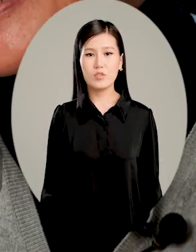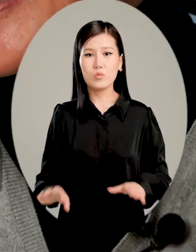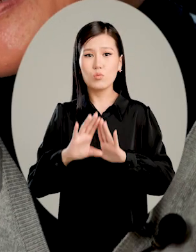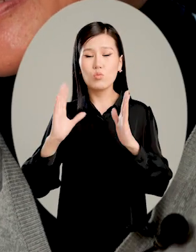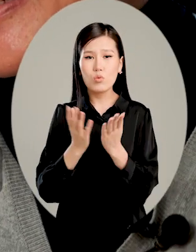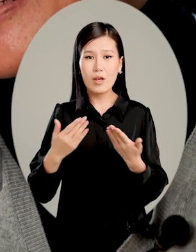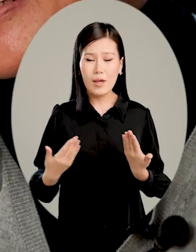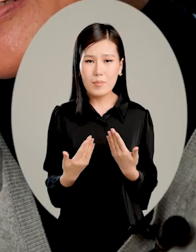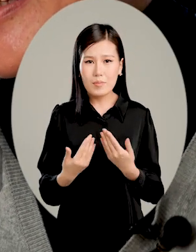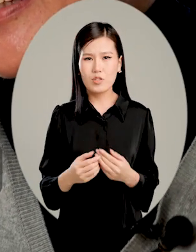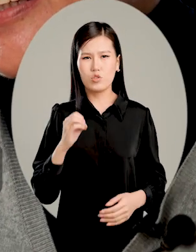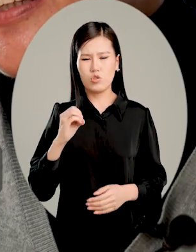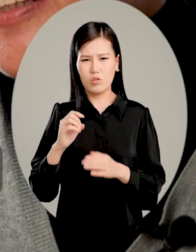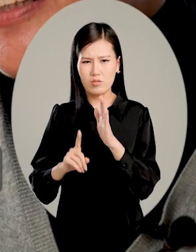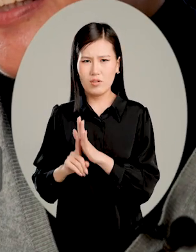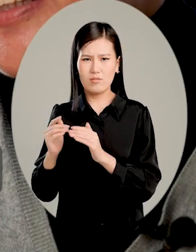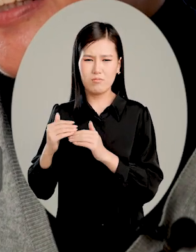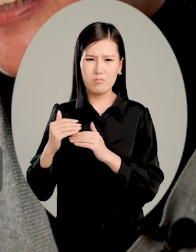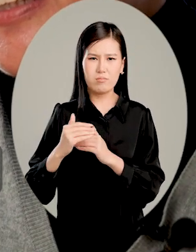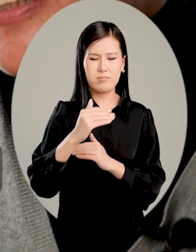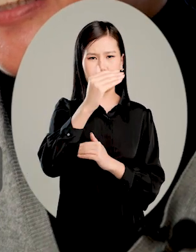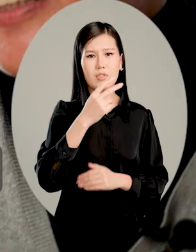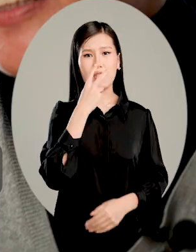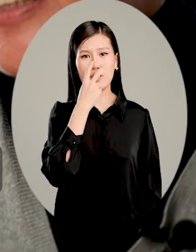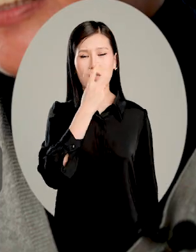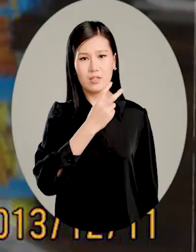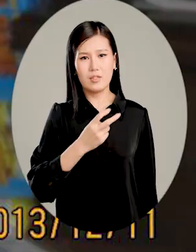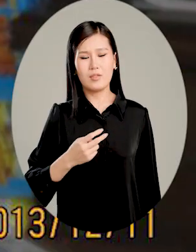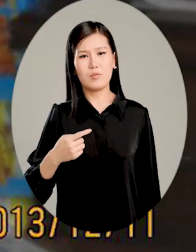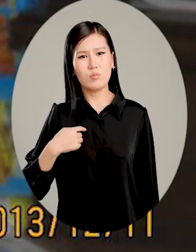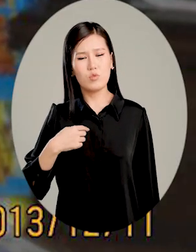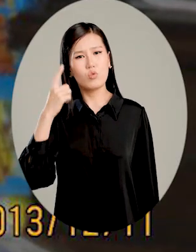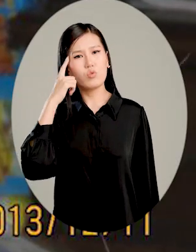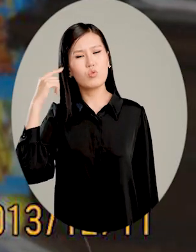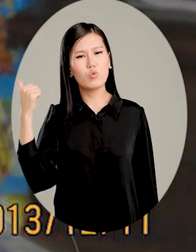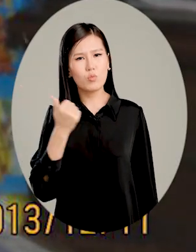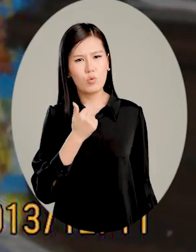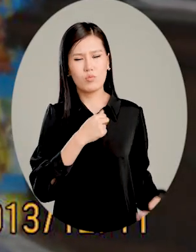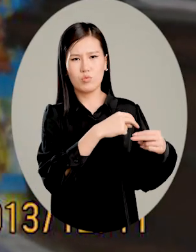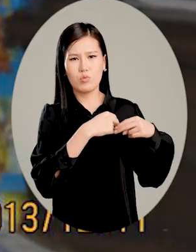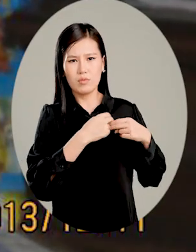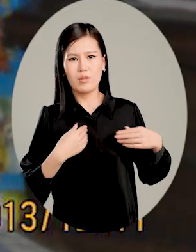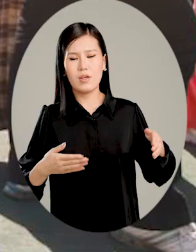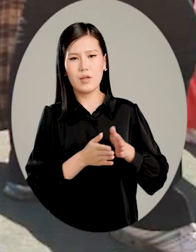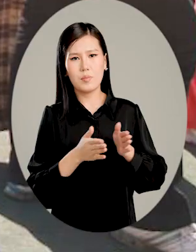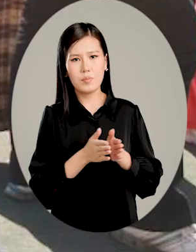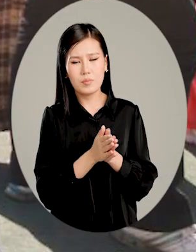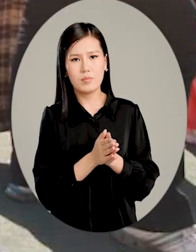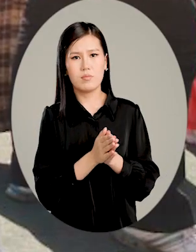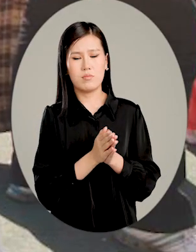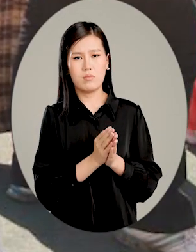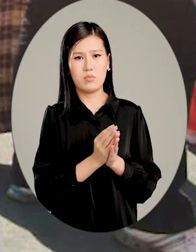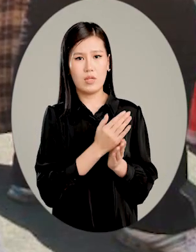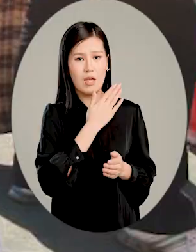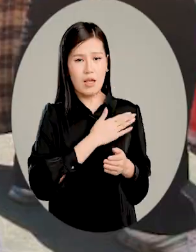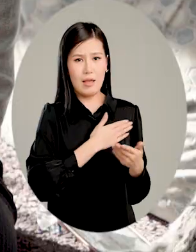Бүгд зүйлийг мань тгээс эхэлж байгааг мань хараад тэгээ над өдрөлгөн хамт байгаад тэгээ намайг